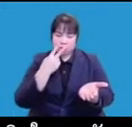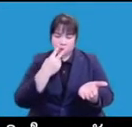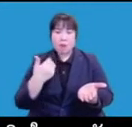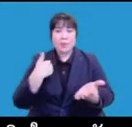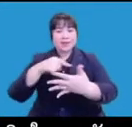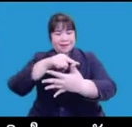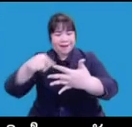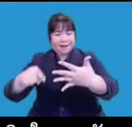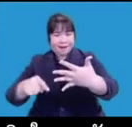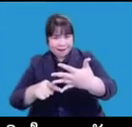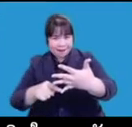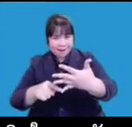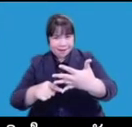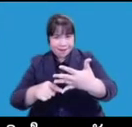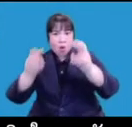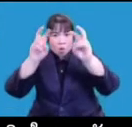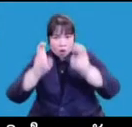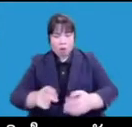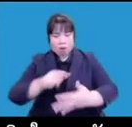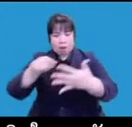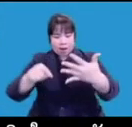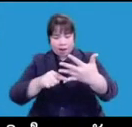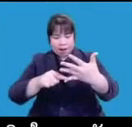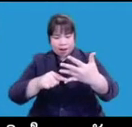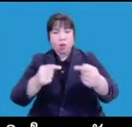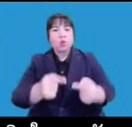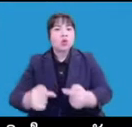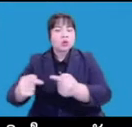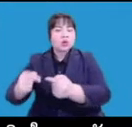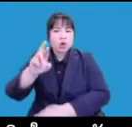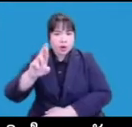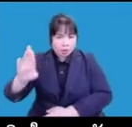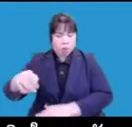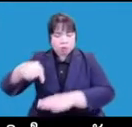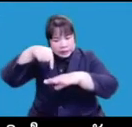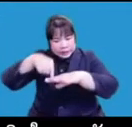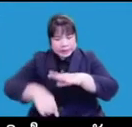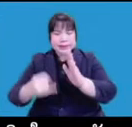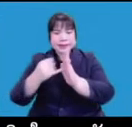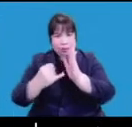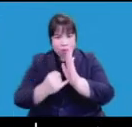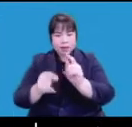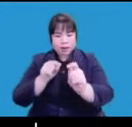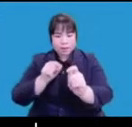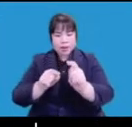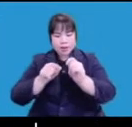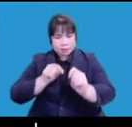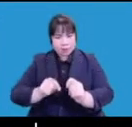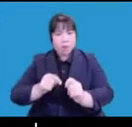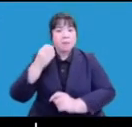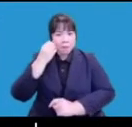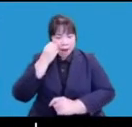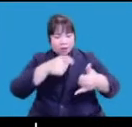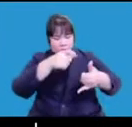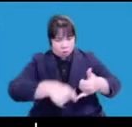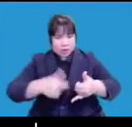5มิตินะครับจากนั้นลงมาข้างล่างนะฮะทำระบบที่สามารถลงลึกได้นะครับจังหวัดอำเภอตำบลหมู่บ้านถึงครัวเรือนถึงคน